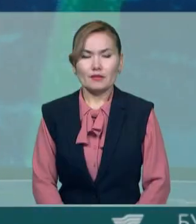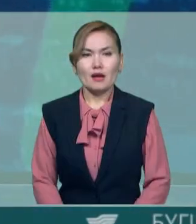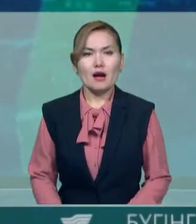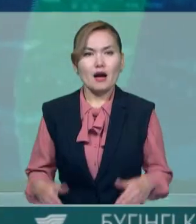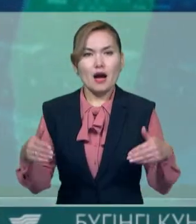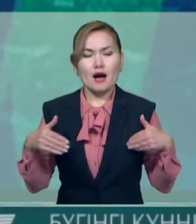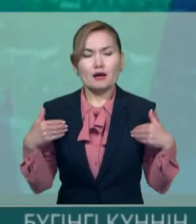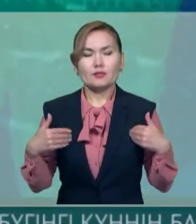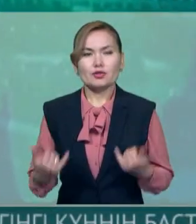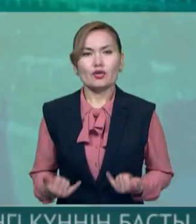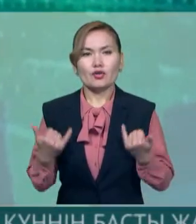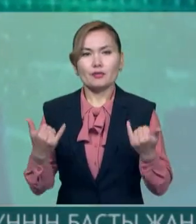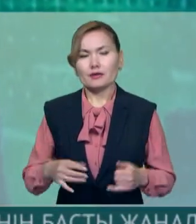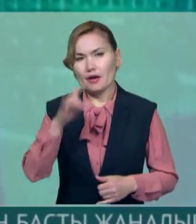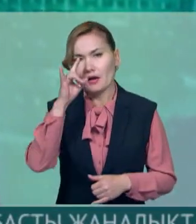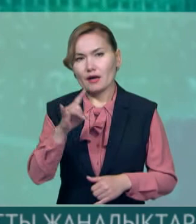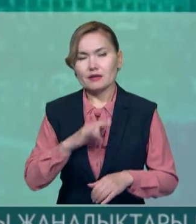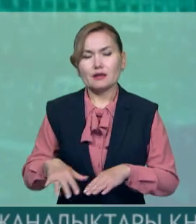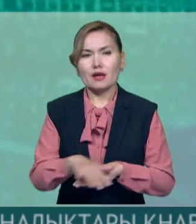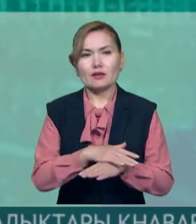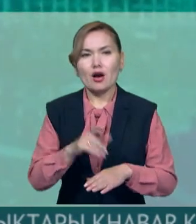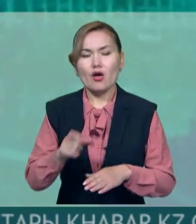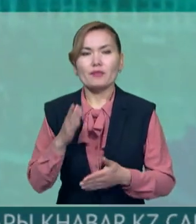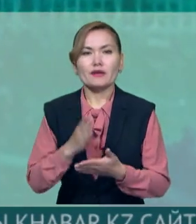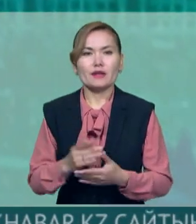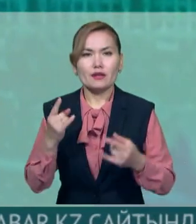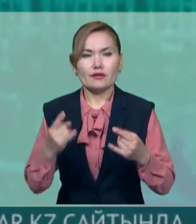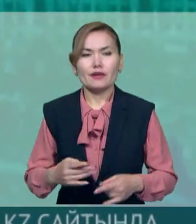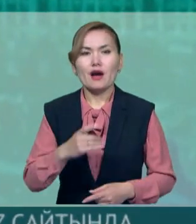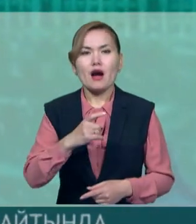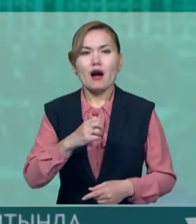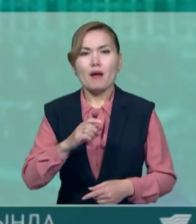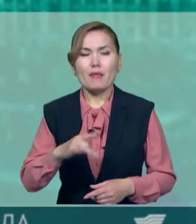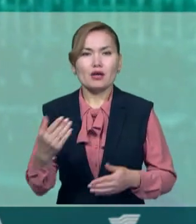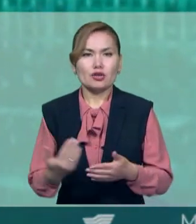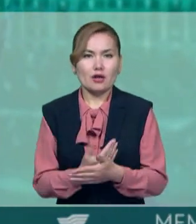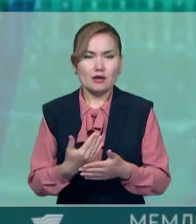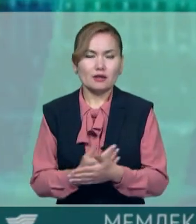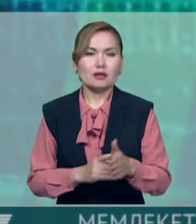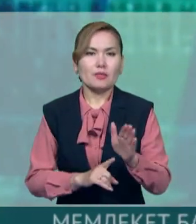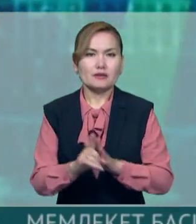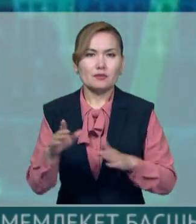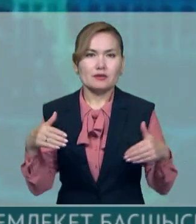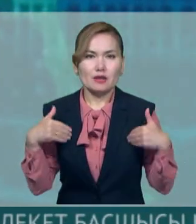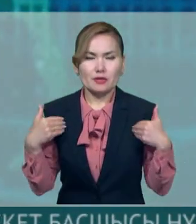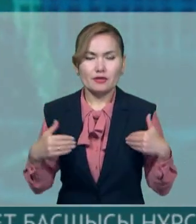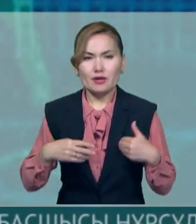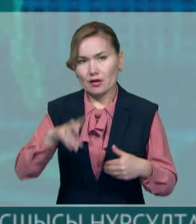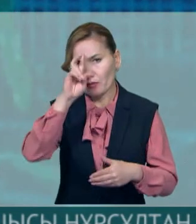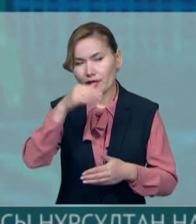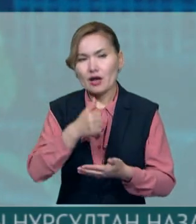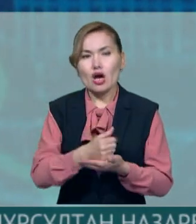Хабар арнасының тілшілер әзірлеген жаңалықтар легімен таныс болыңыздар. Студияда Мөлдір Доспаева, Суырда аудармада Самал Жантемір.